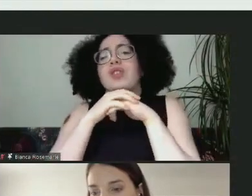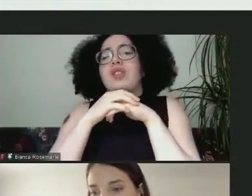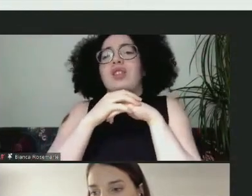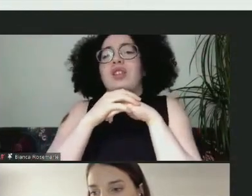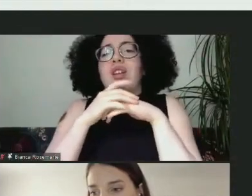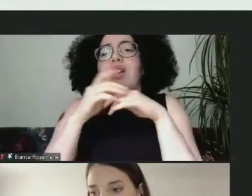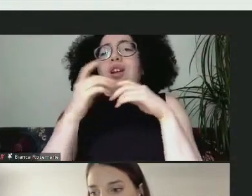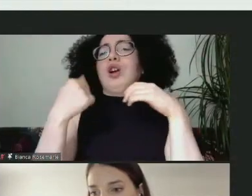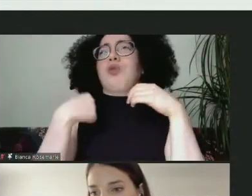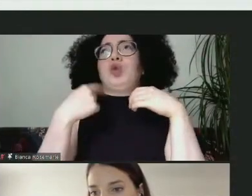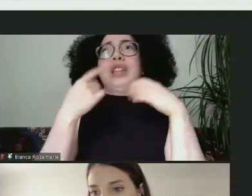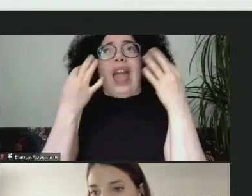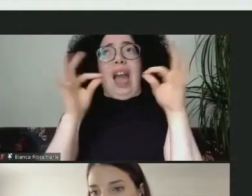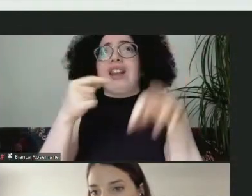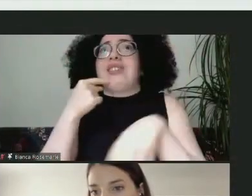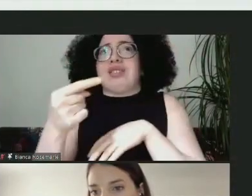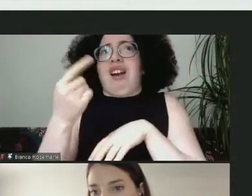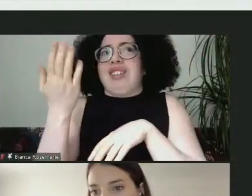erkannt wurde.